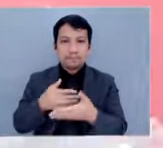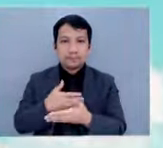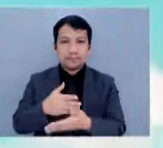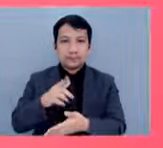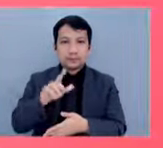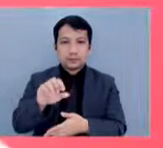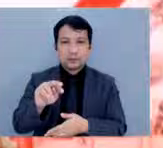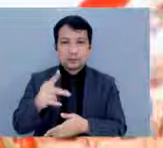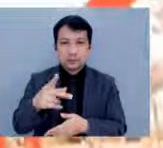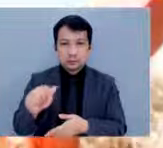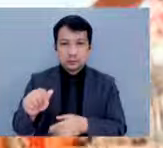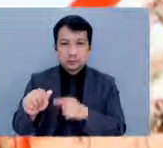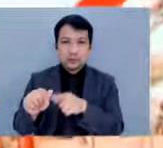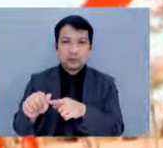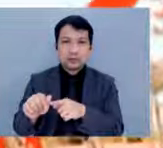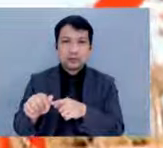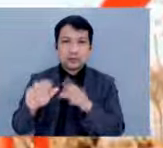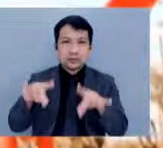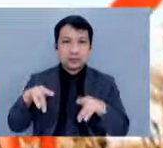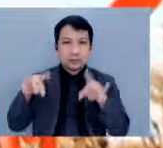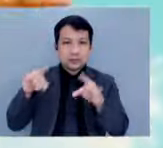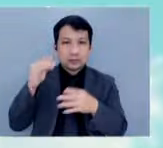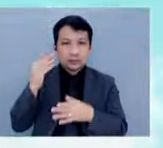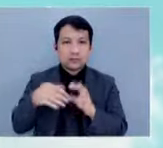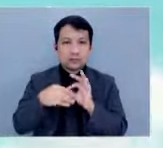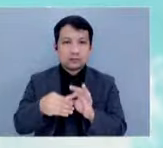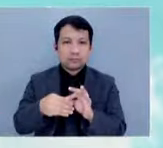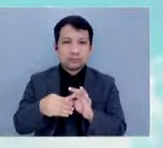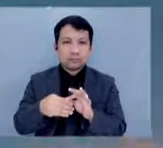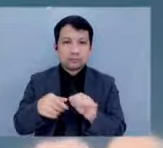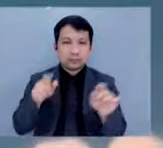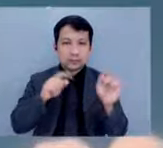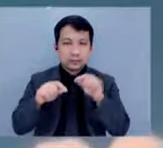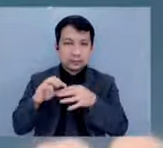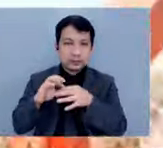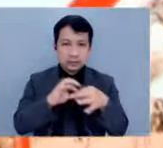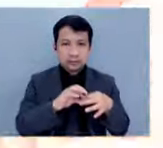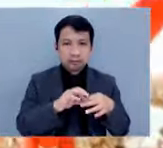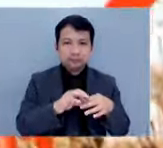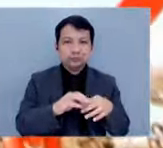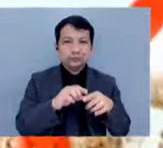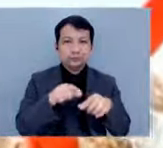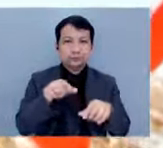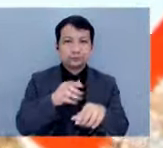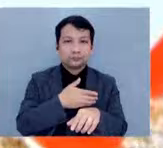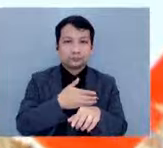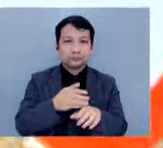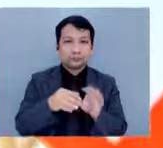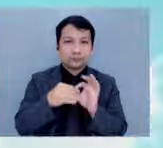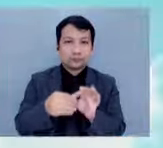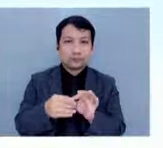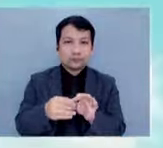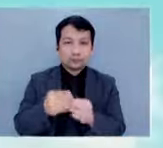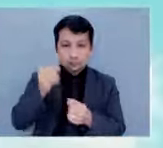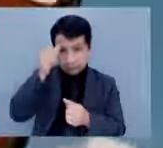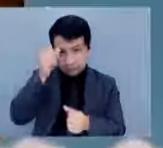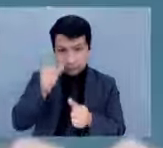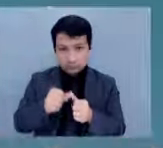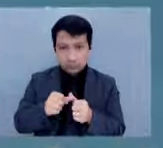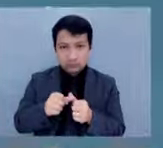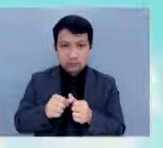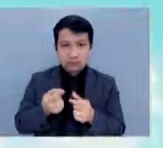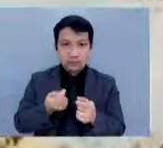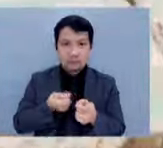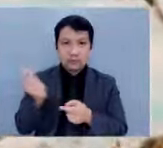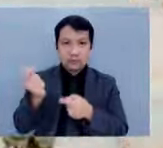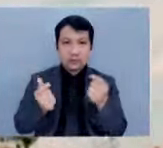Si Lenka, ang Australian singer ng Trouble is a Friend na pinagbasihan ng kantang Celos. Matatandaang tinanggal sa mga music